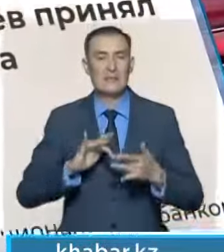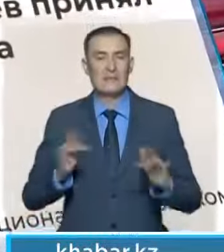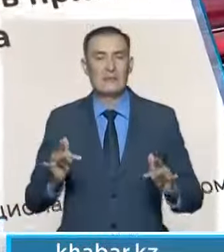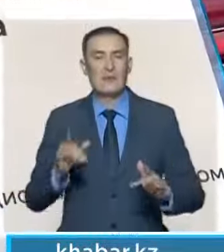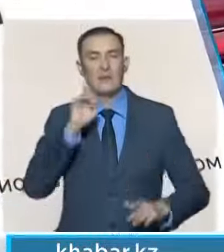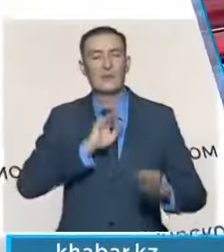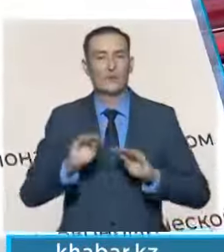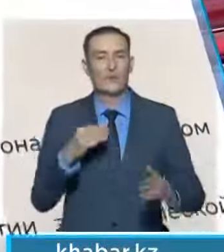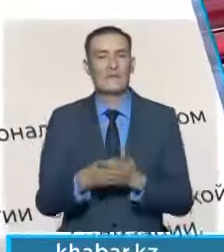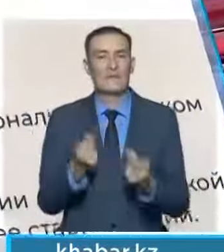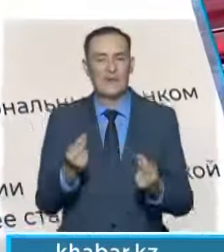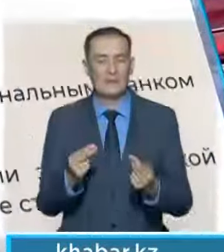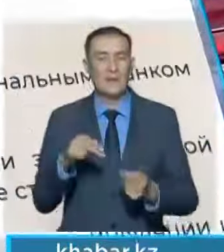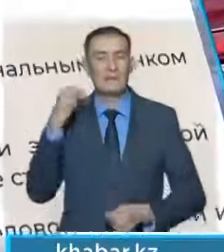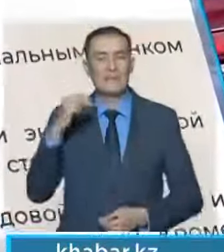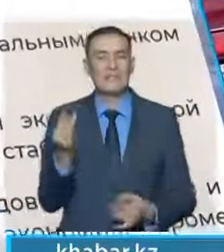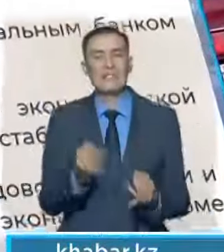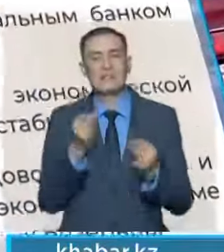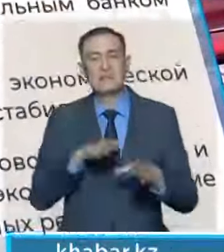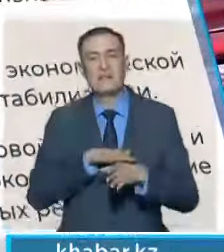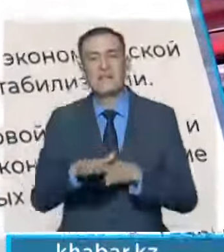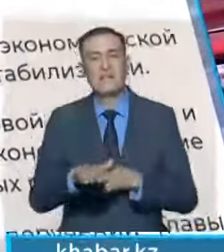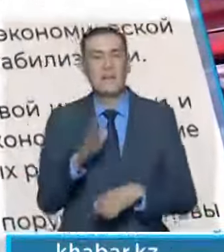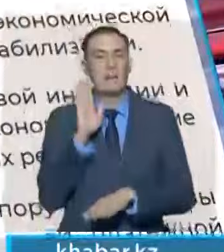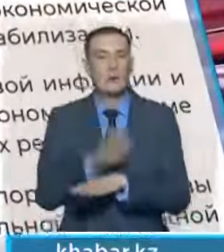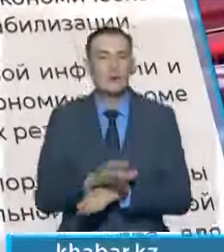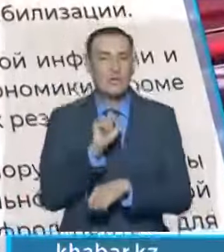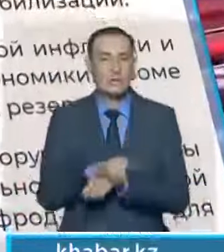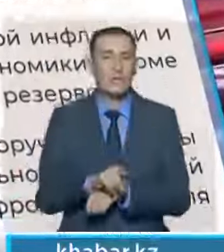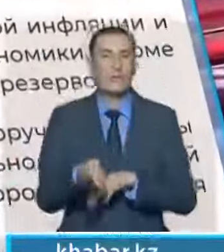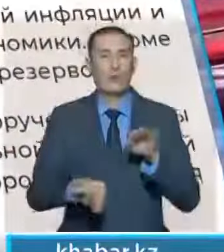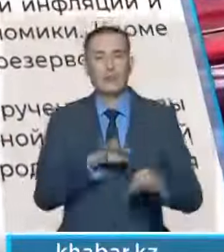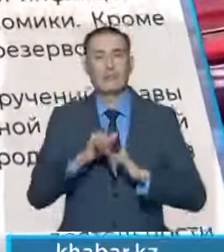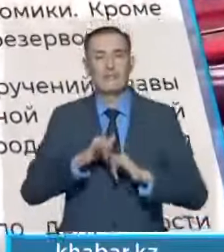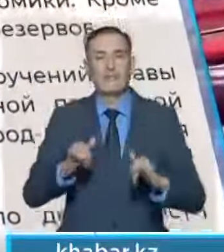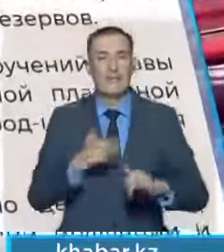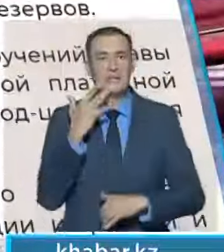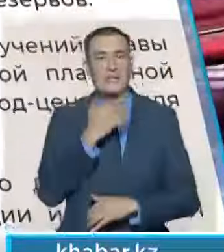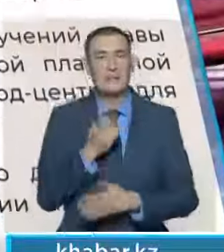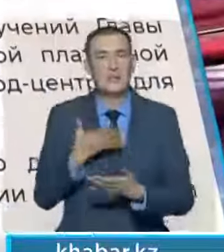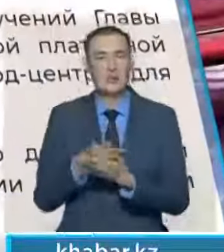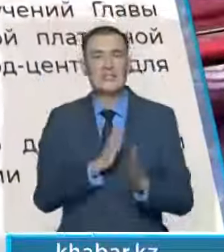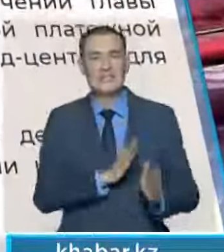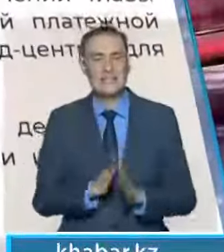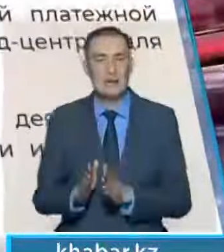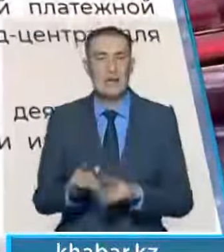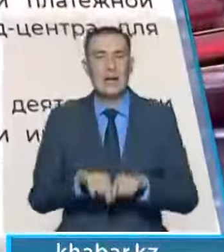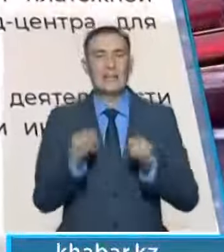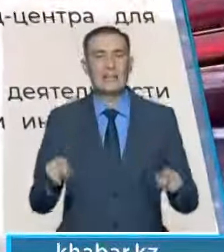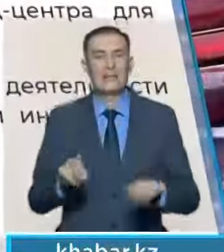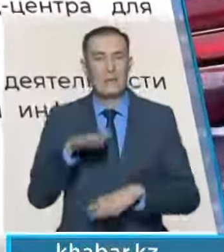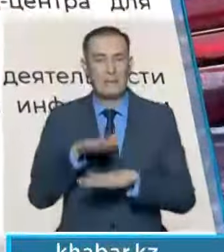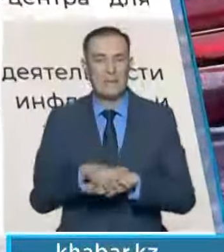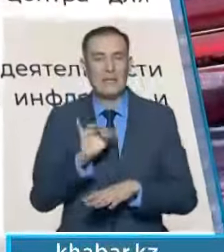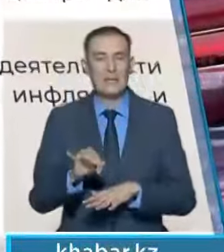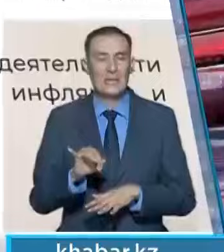финансовой инфраструктуры. Президента интересовало исполнение данных им поручений по проектам развития национальной платежной системы, открытого банкинга